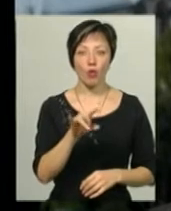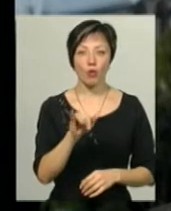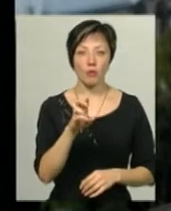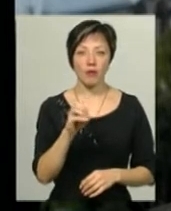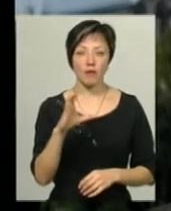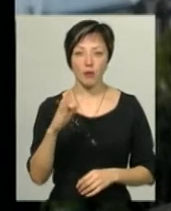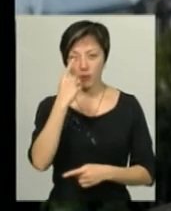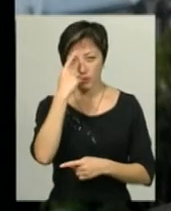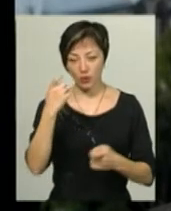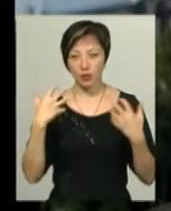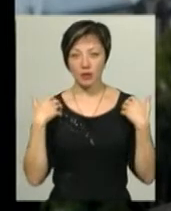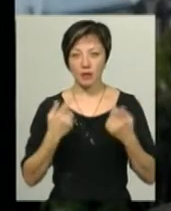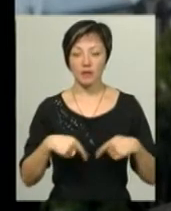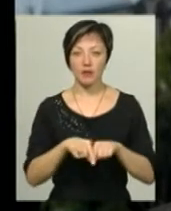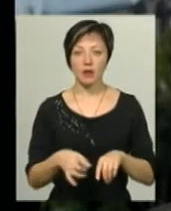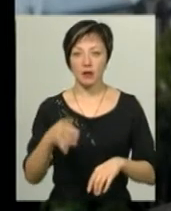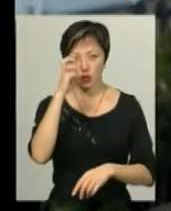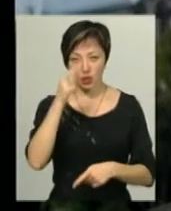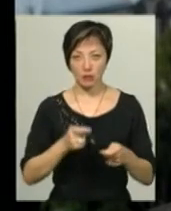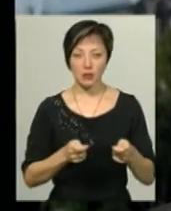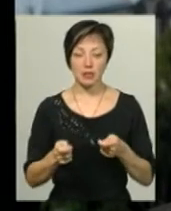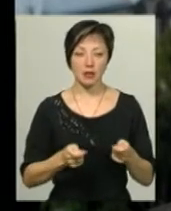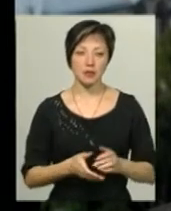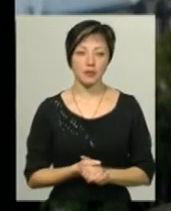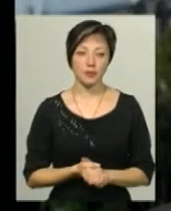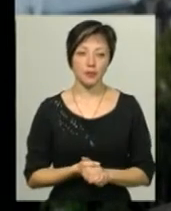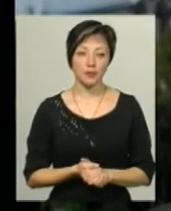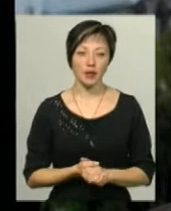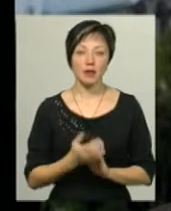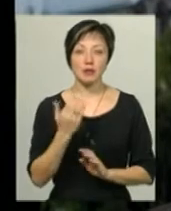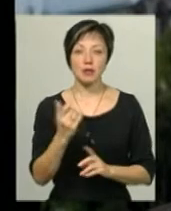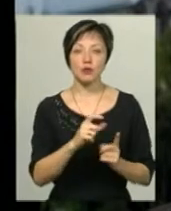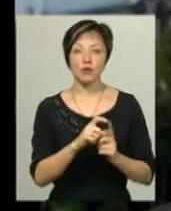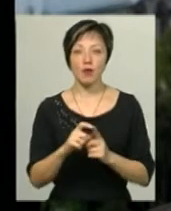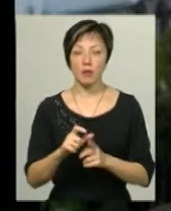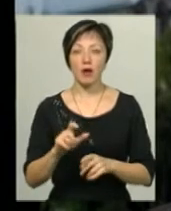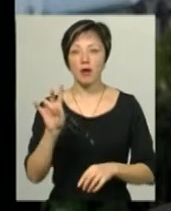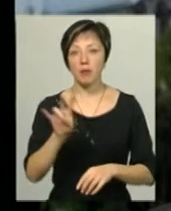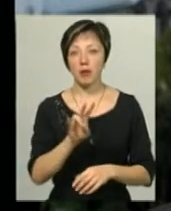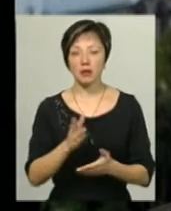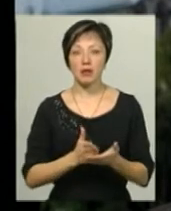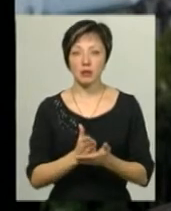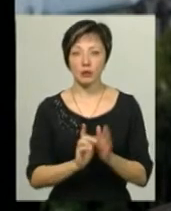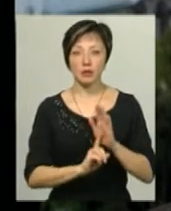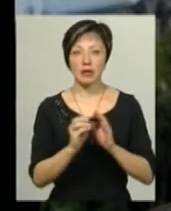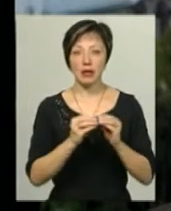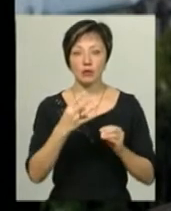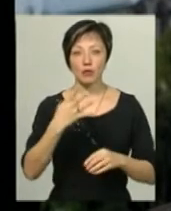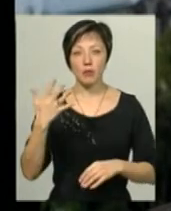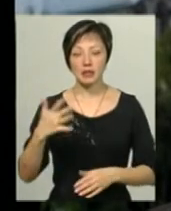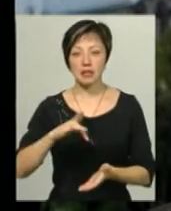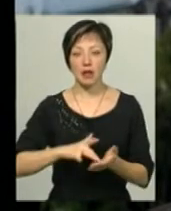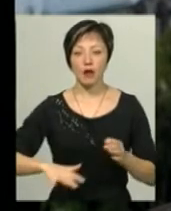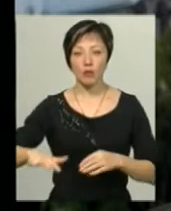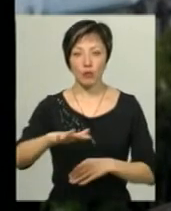начальник організаційного відділу Волочиської райдержадміністрації Юлія Комаровська. За її словами, панахида розпочнеться о 10:45 на центральній